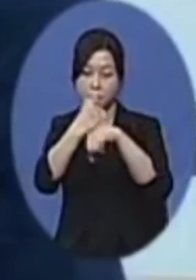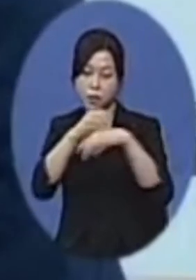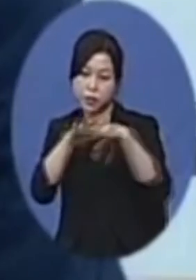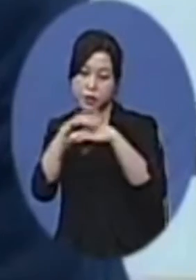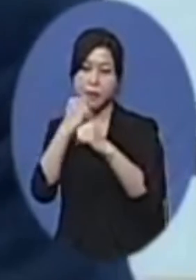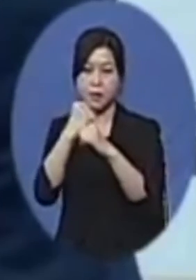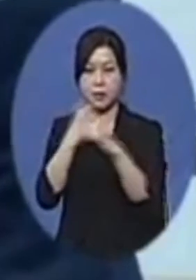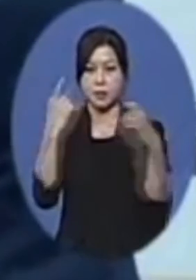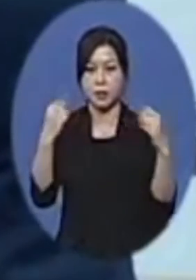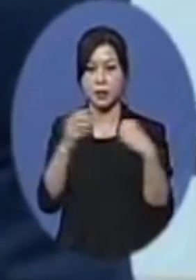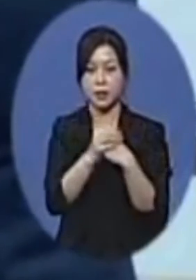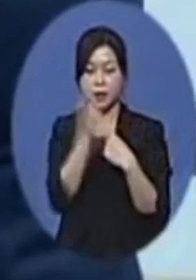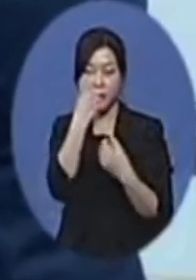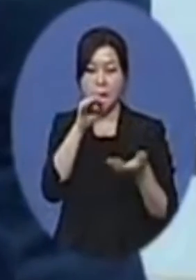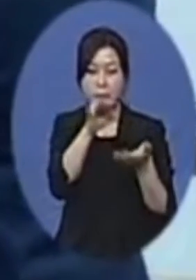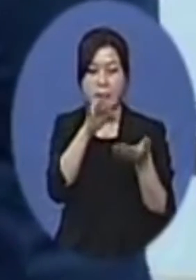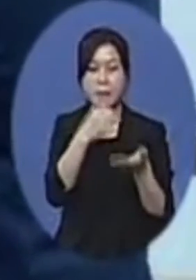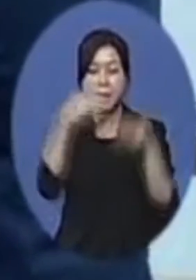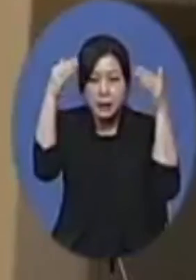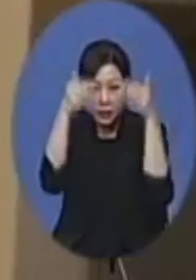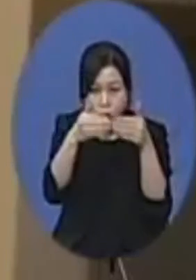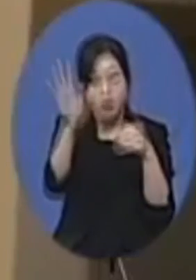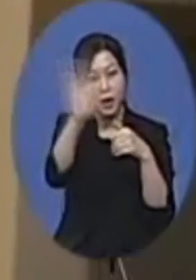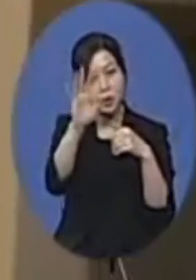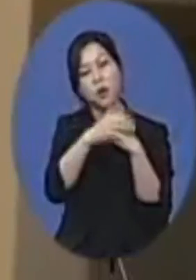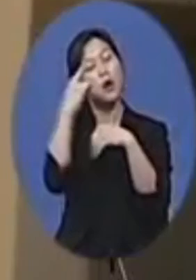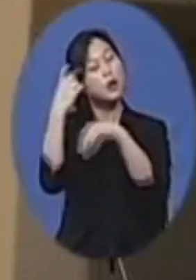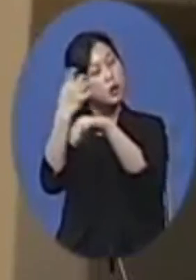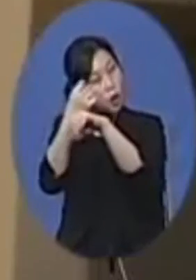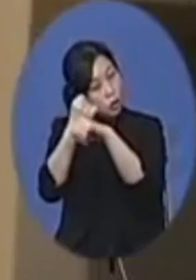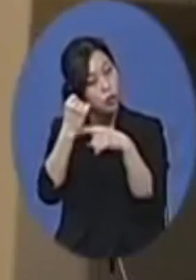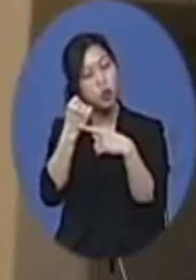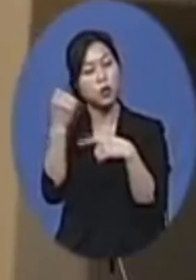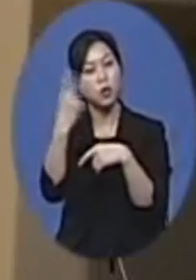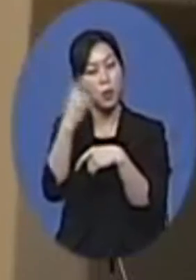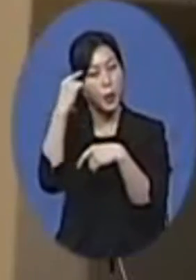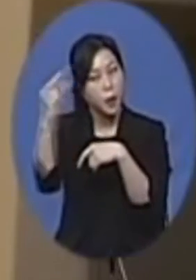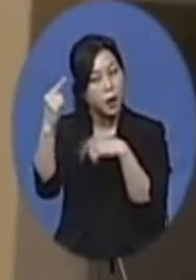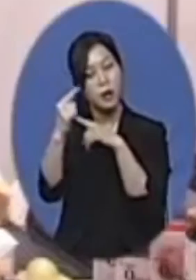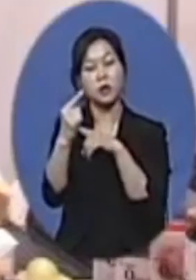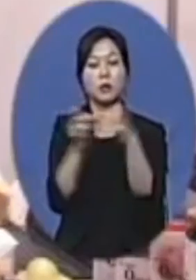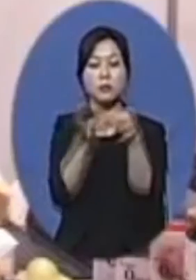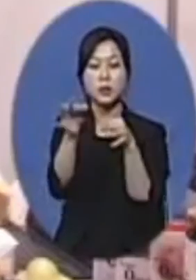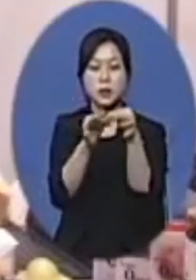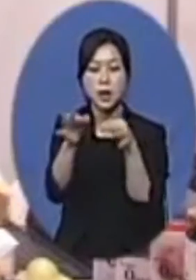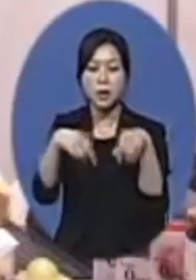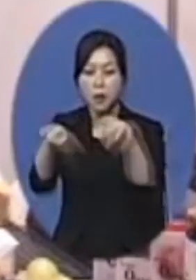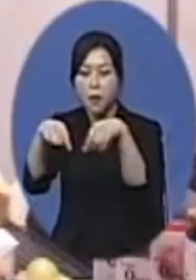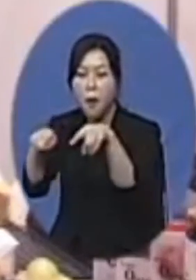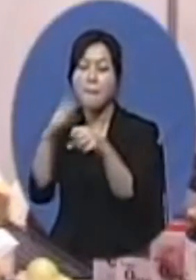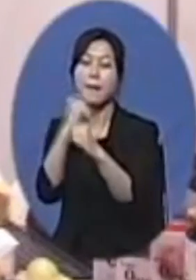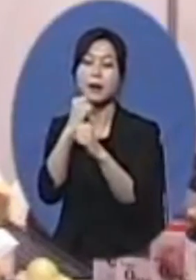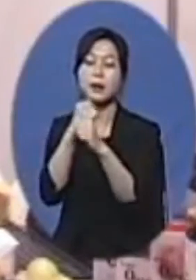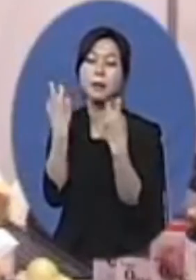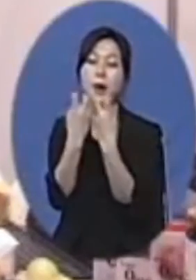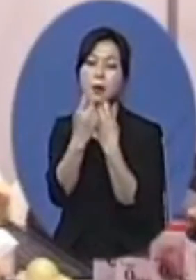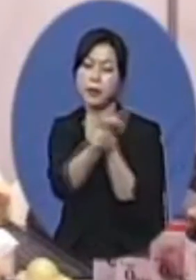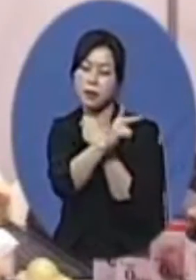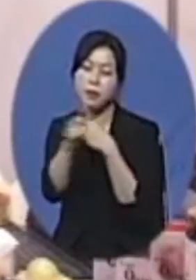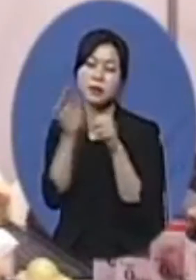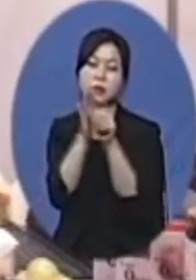기존 인건비 지원에만 그쳤던 것을 연구개발과 판로 개척 등 다각적인 방면으로 지원하겠다는